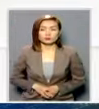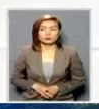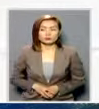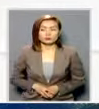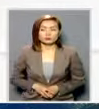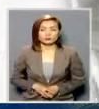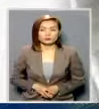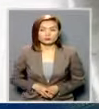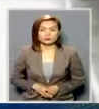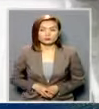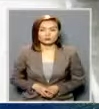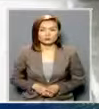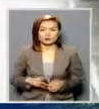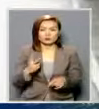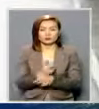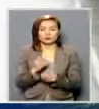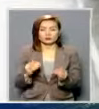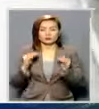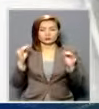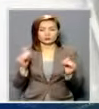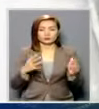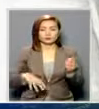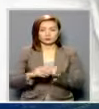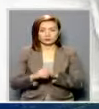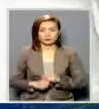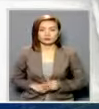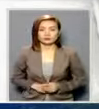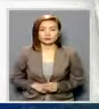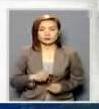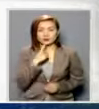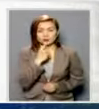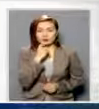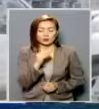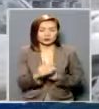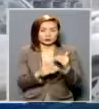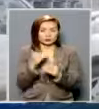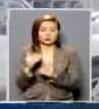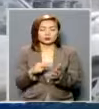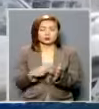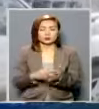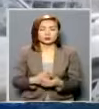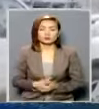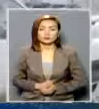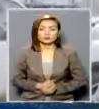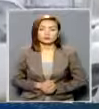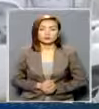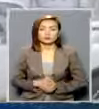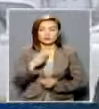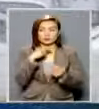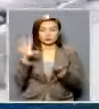Тамақта қымбат қазір алыпты. Екі есе қымбат барлық тамақта. Өзіңіз де білесіз ғой, бірінші секерден бастап қымбатсыз ғой. Тамақ қой,